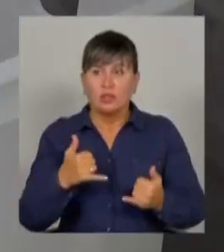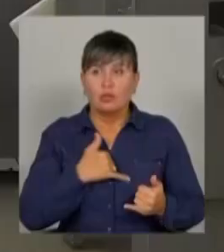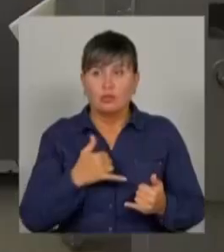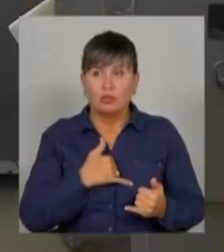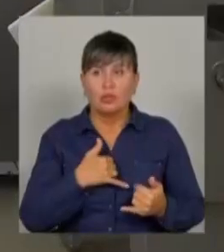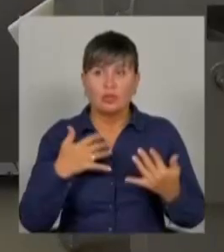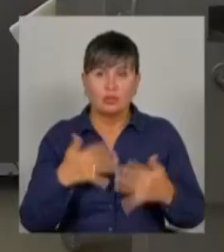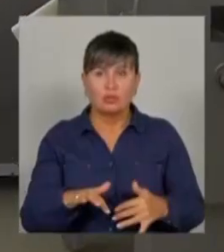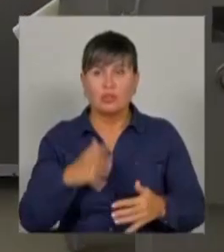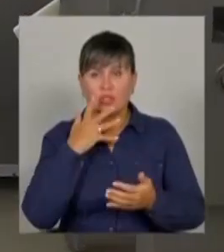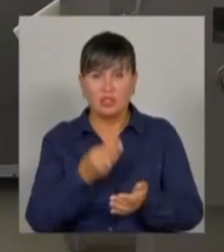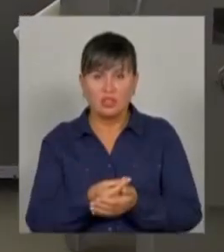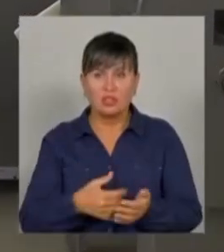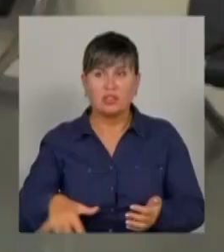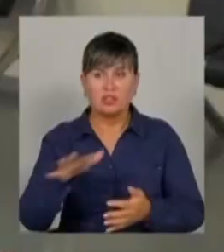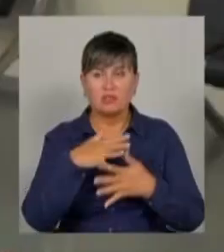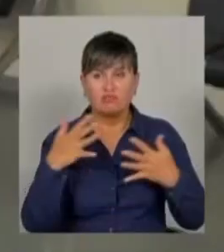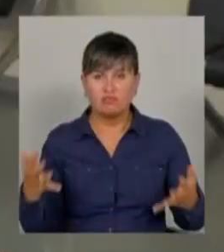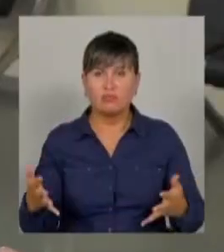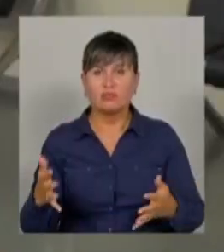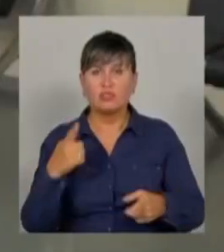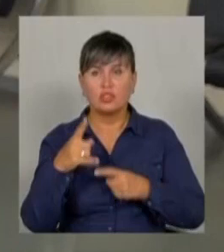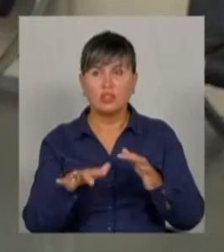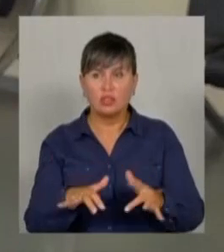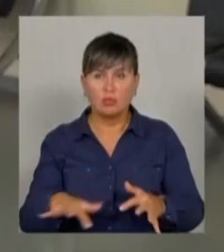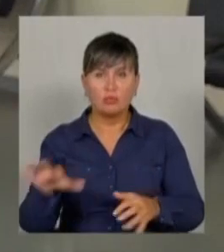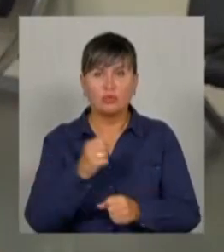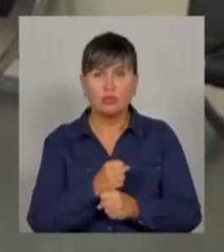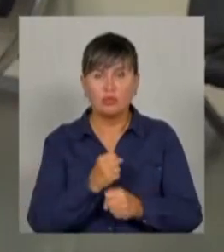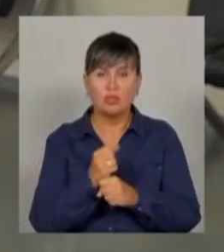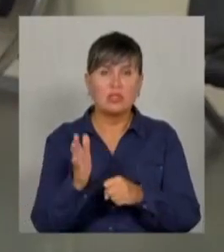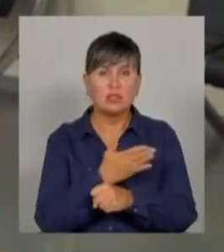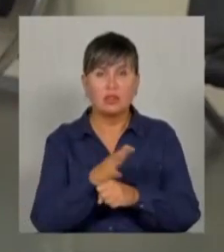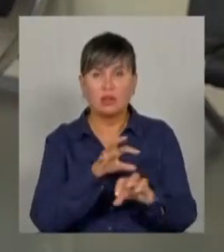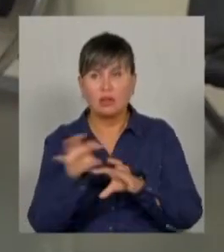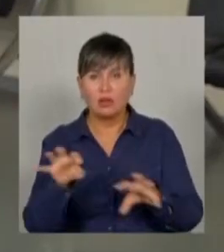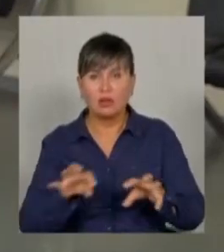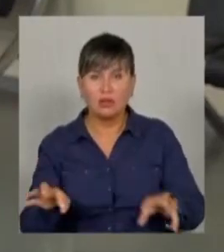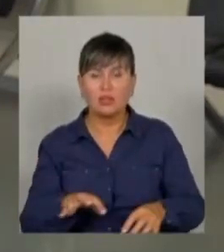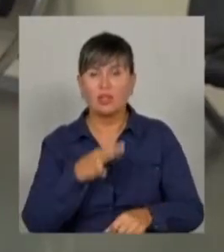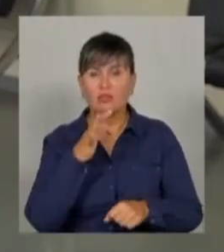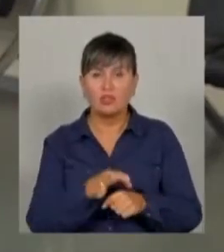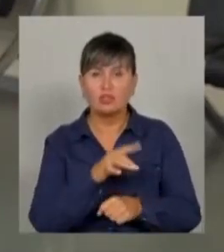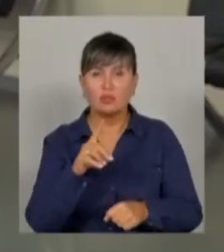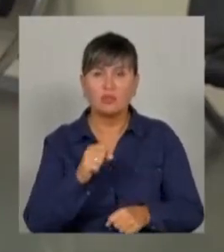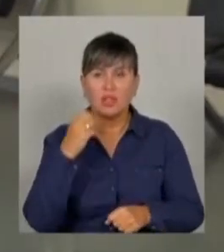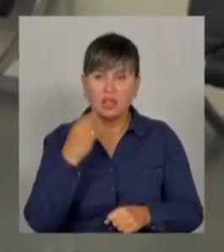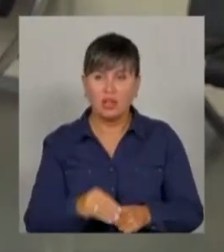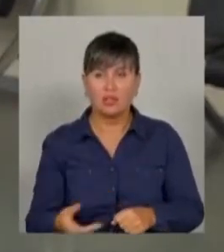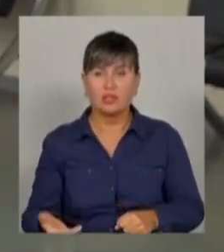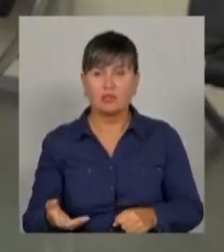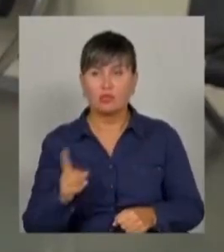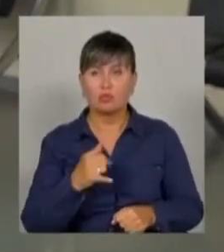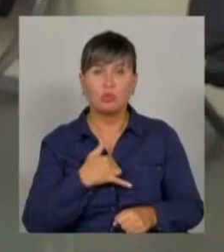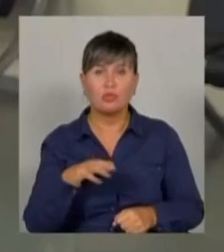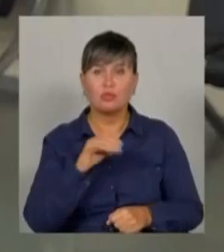своей большое конвейер все пропускаем через компьютер все делим по сортам отвечаем все за качество За все чтобы